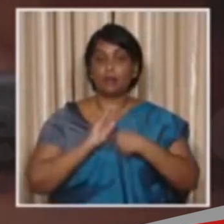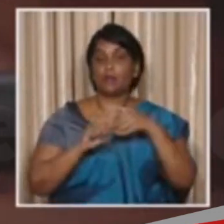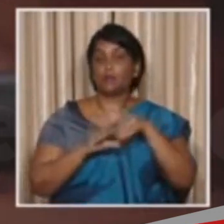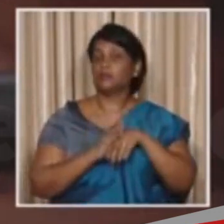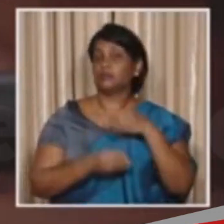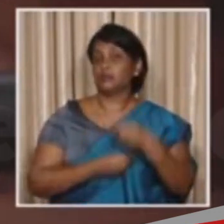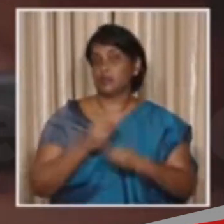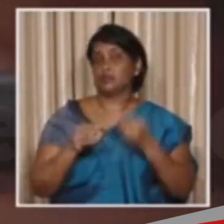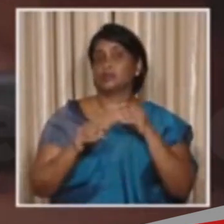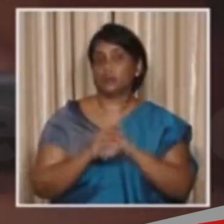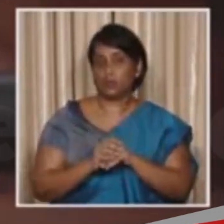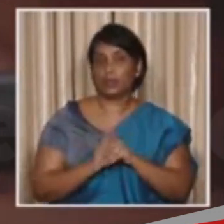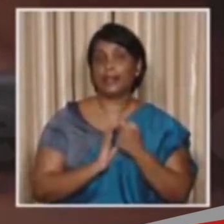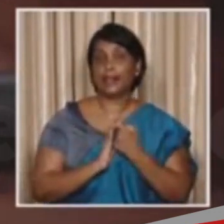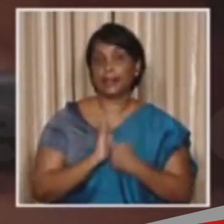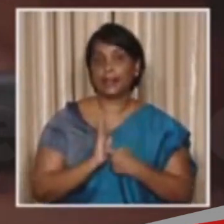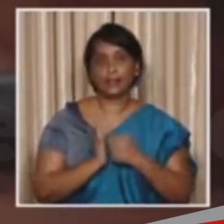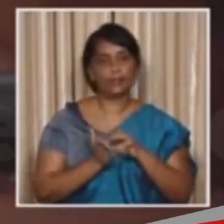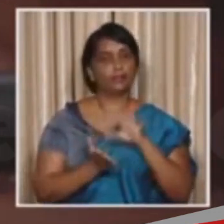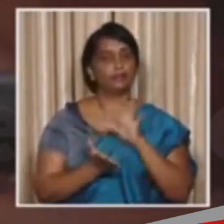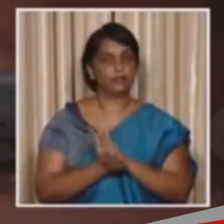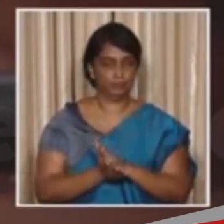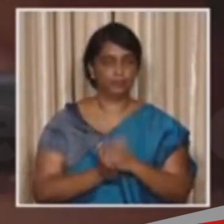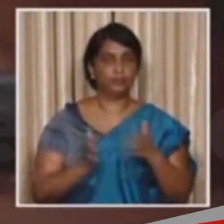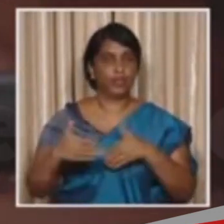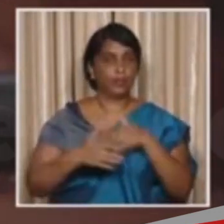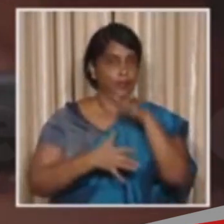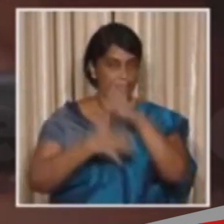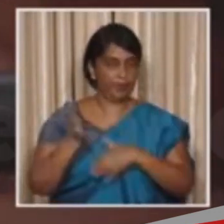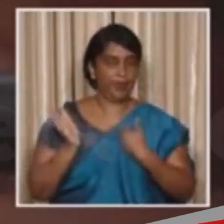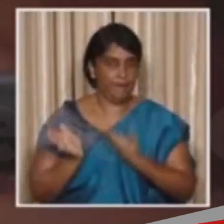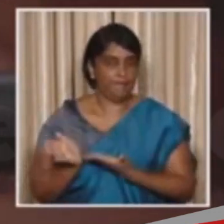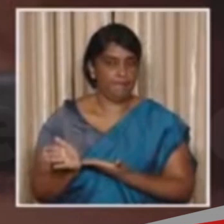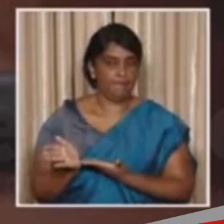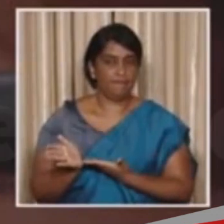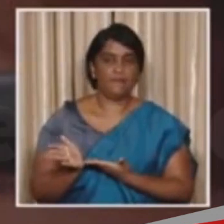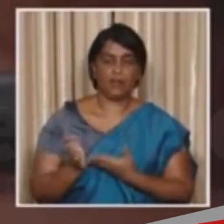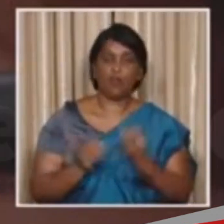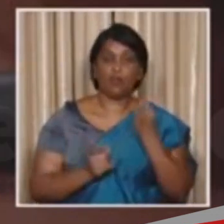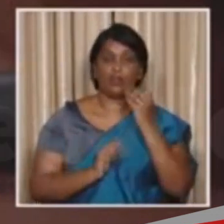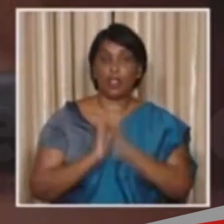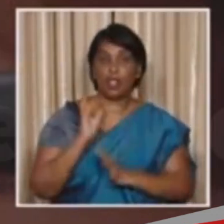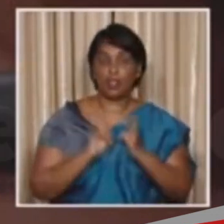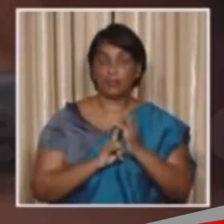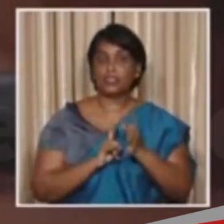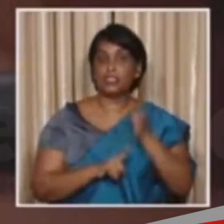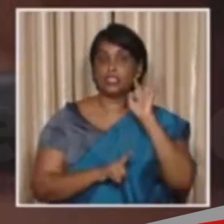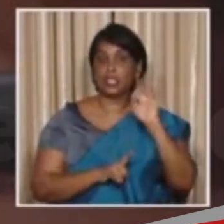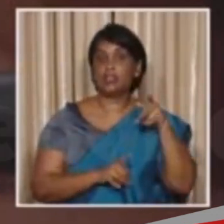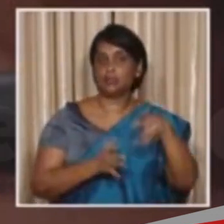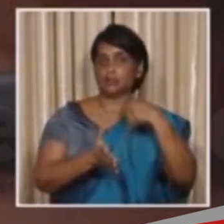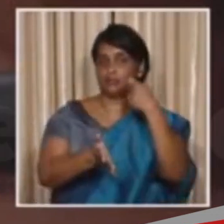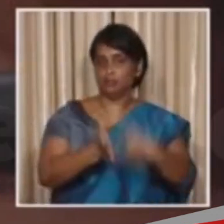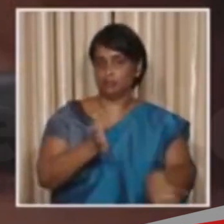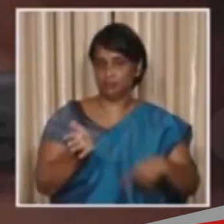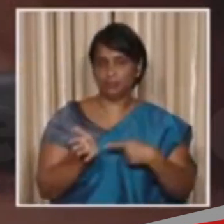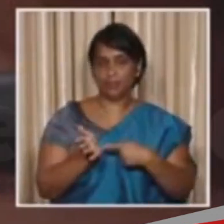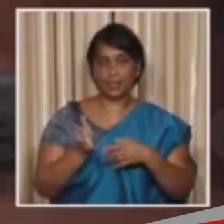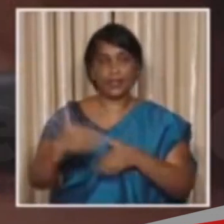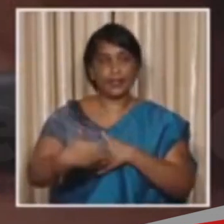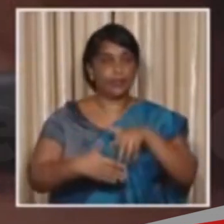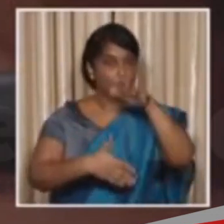බවට කොන්දේසියක් ඉන් පැනවුණා. මාගාව තියෙන කැබිනට් පත්‍රිකාව මුදල් අමාත්‍යවරයා හැටියට ජනාධිපතිවරයා අත්සන්කොට ඉදිරිපත් කරන තිබෙන කැබිනට්